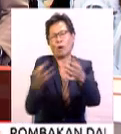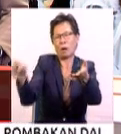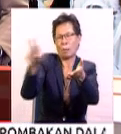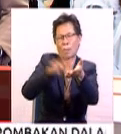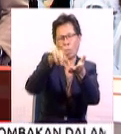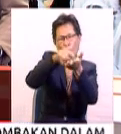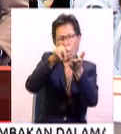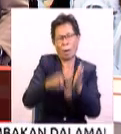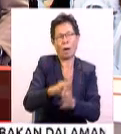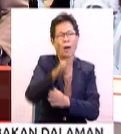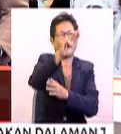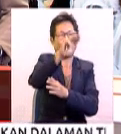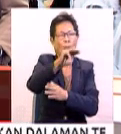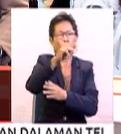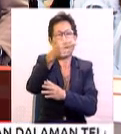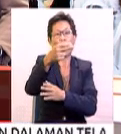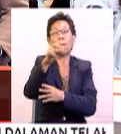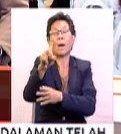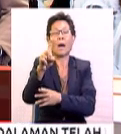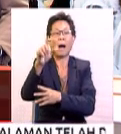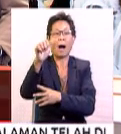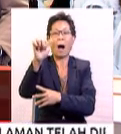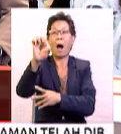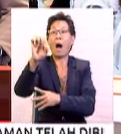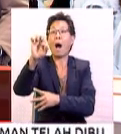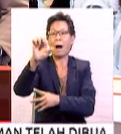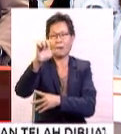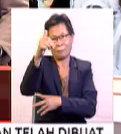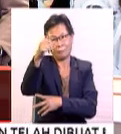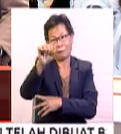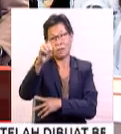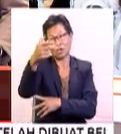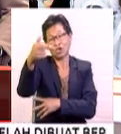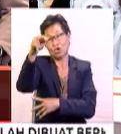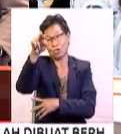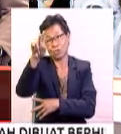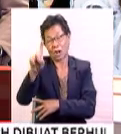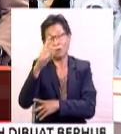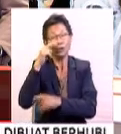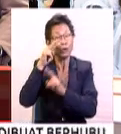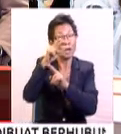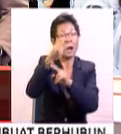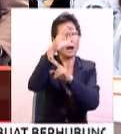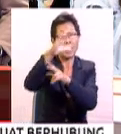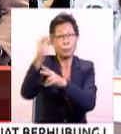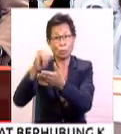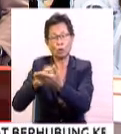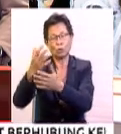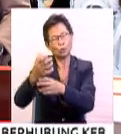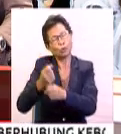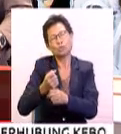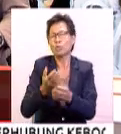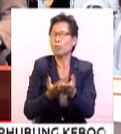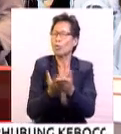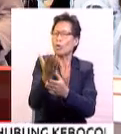laporan wartawan Muhammad Ashraf Ishak bagi melihat perkembangan syarikat tersebut yang terus mendapat kepercayaan para